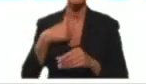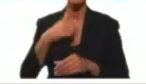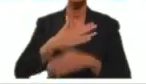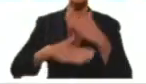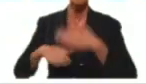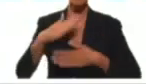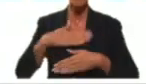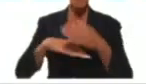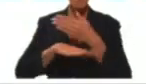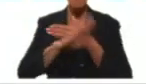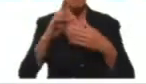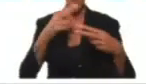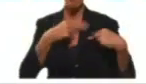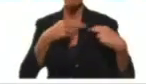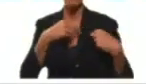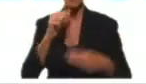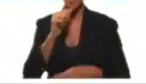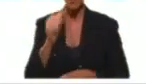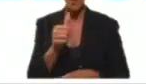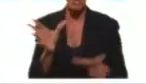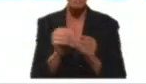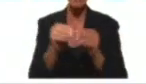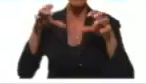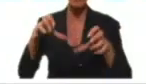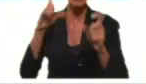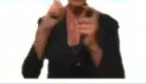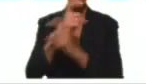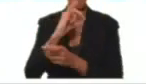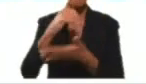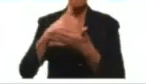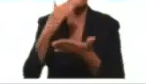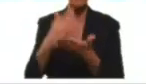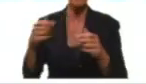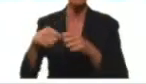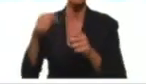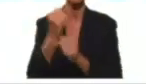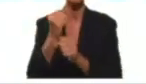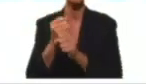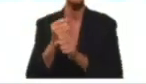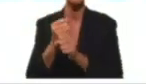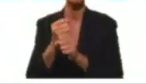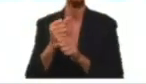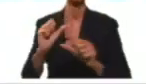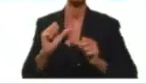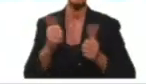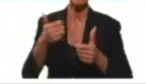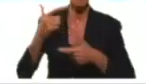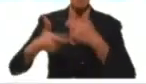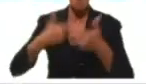reprezentować Komisję Europejską, która razem z władzami krajowymi i wojewódzkimi współpracuje nad wdrażaniem